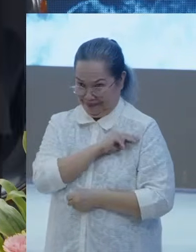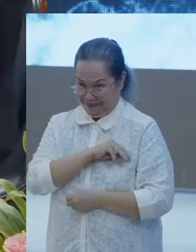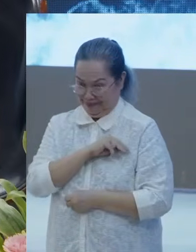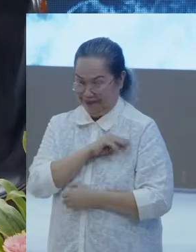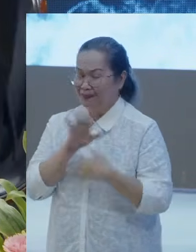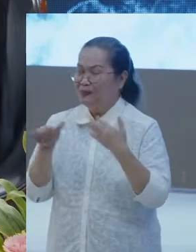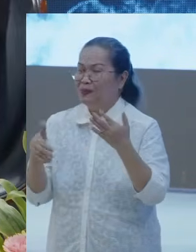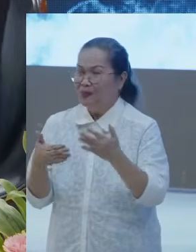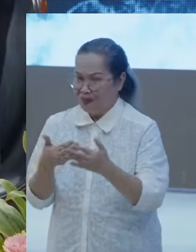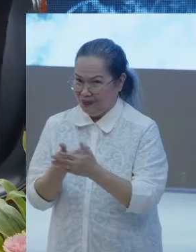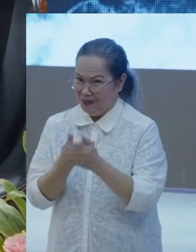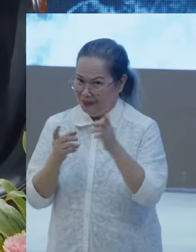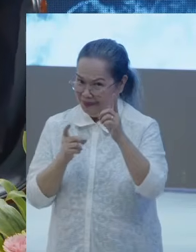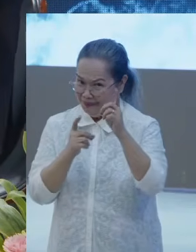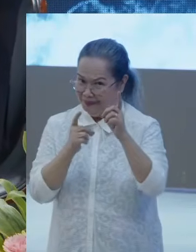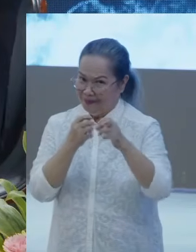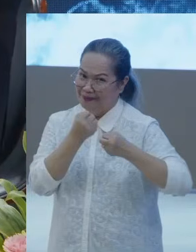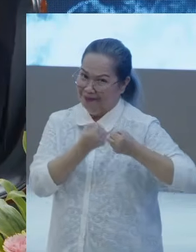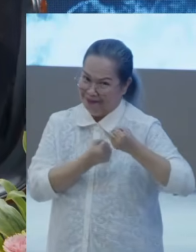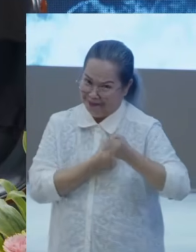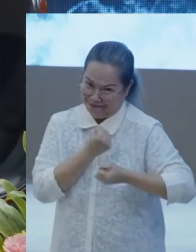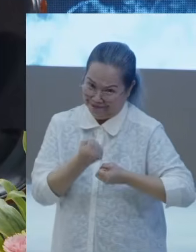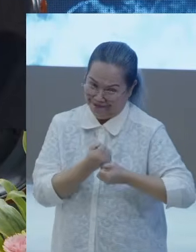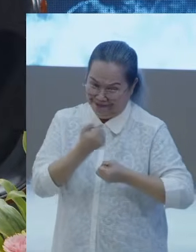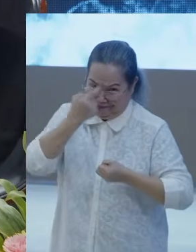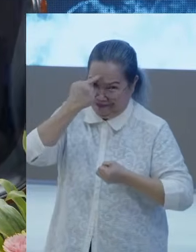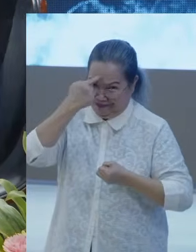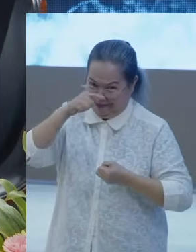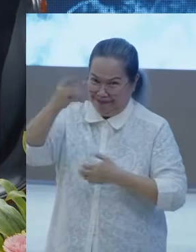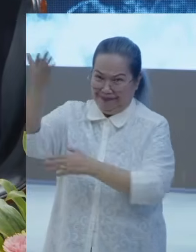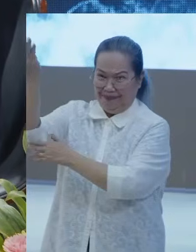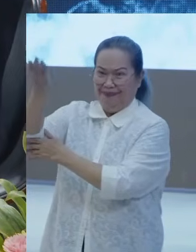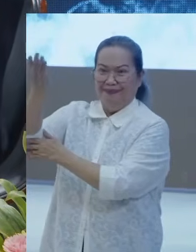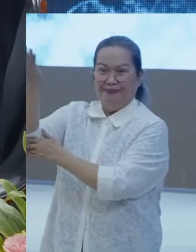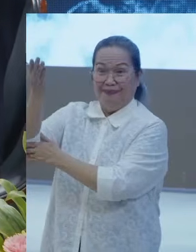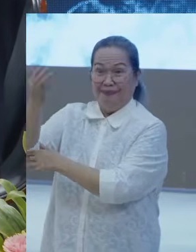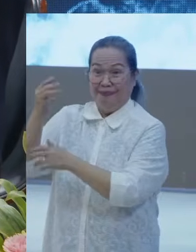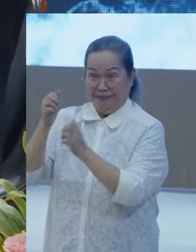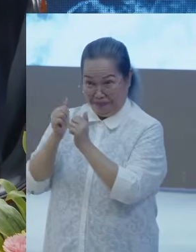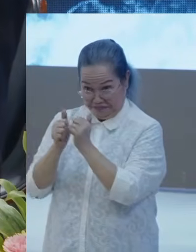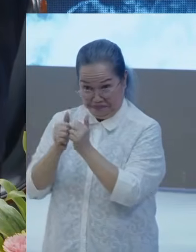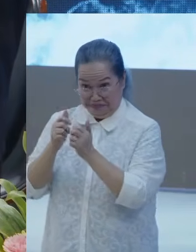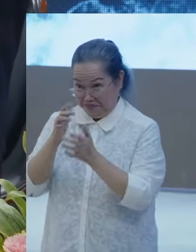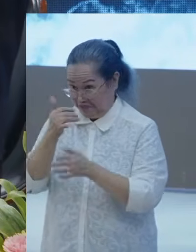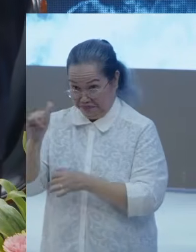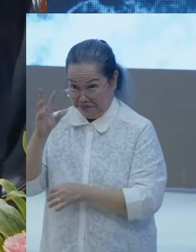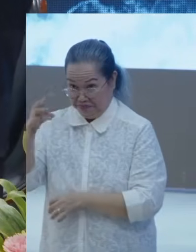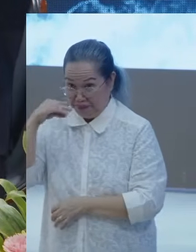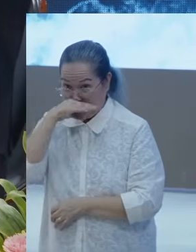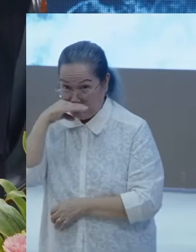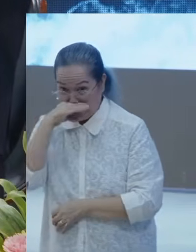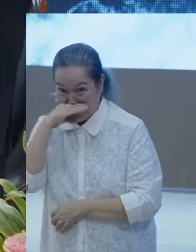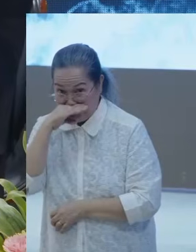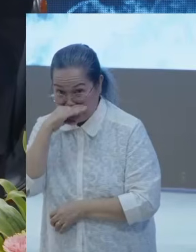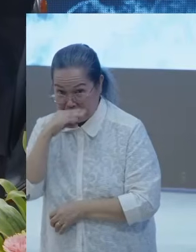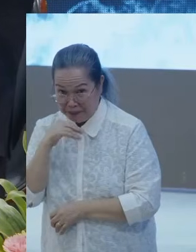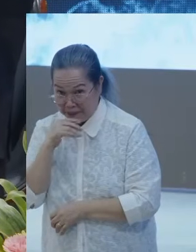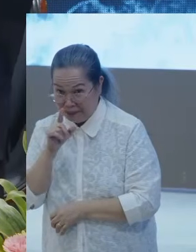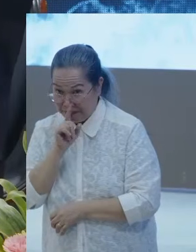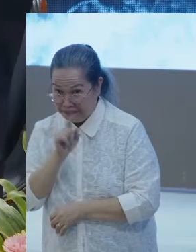Lahat sa kanila ay nagdusa para isang kasinungalingan. Hindi pwede, di